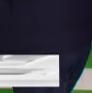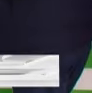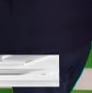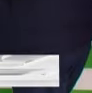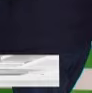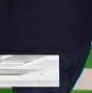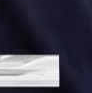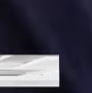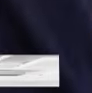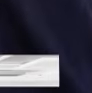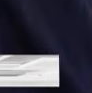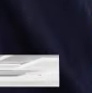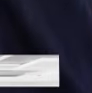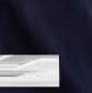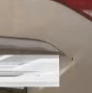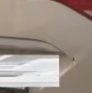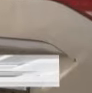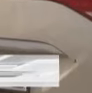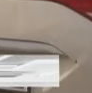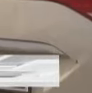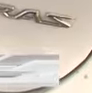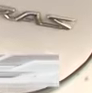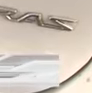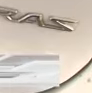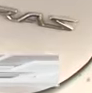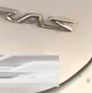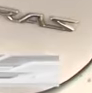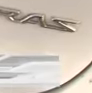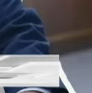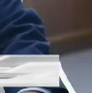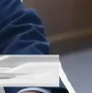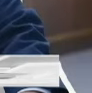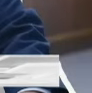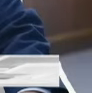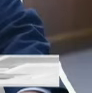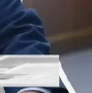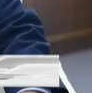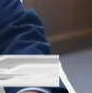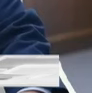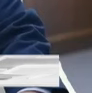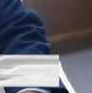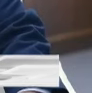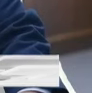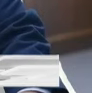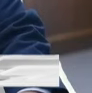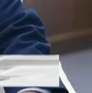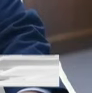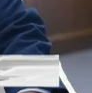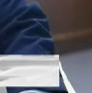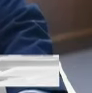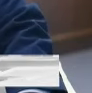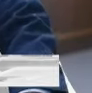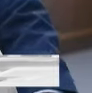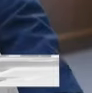Легализация от А до Я. Какие иностранные авто разрешат поставить на учет в Казахстане? Заявление на легализацию можно